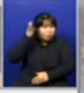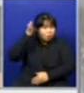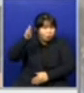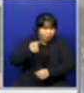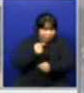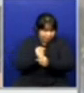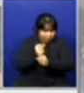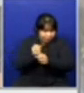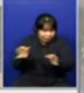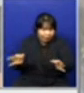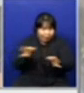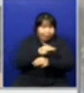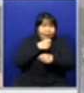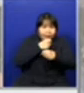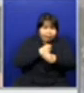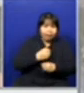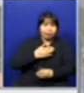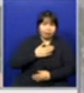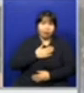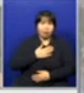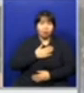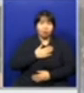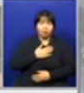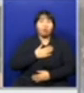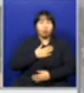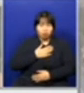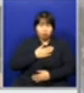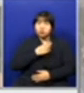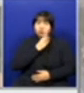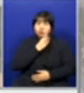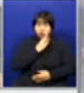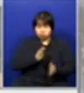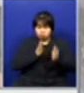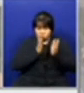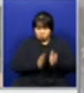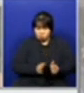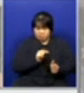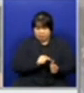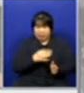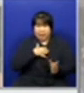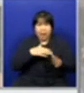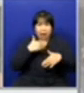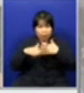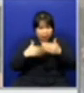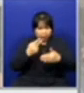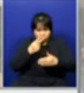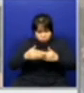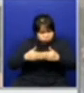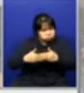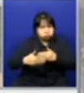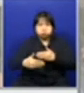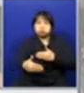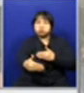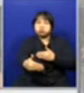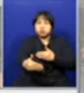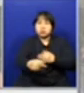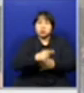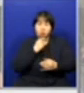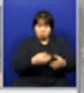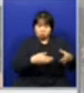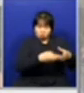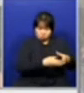ทนเราเราจะพัฒนาคนต้องมองระยะยาวคำว่าระยะยาวท่านมองกลุ่มต่